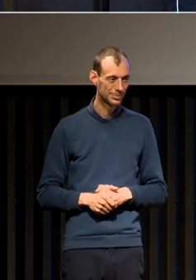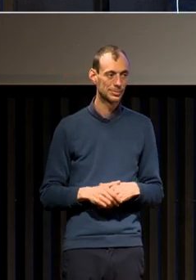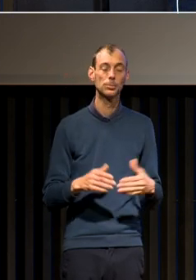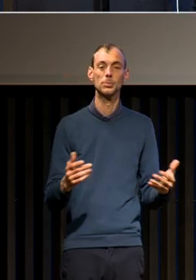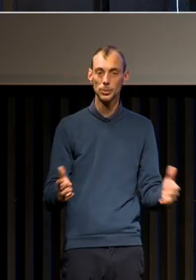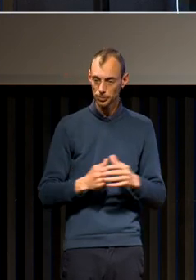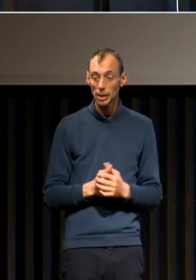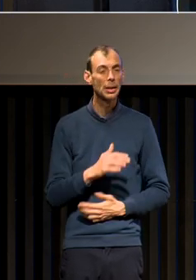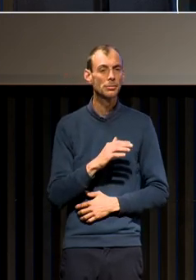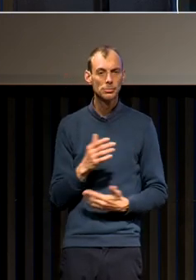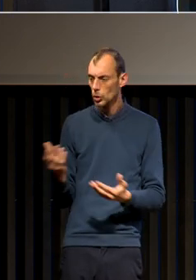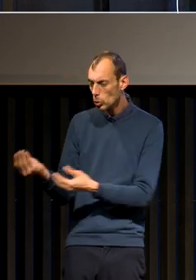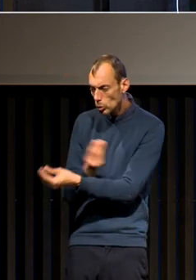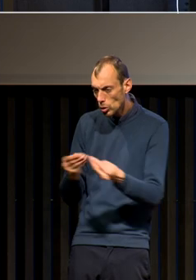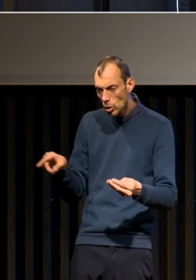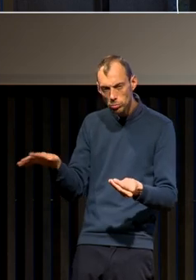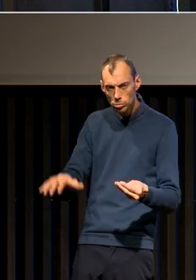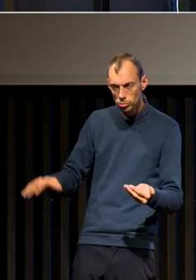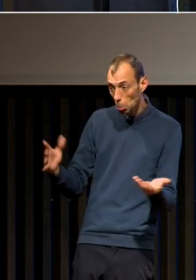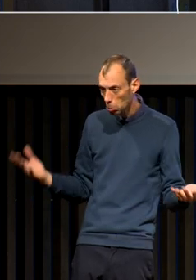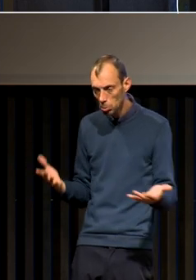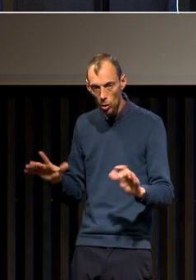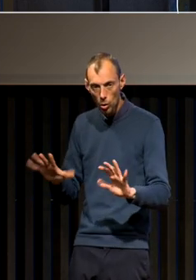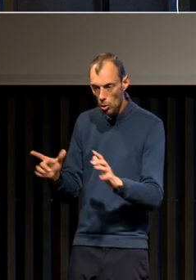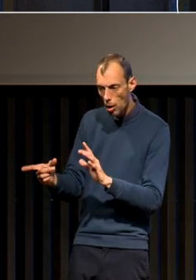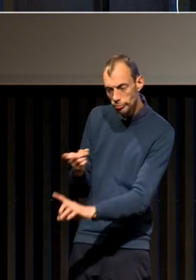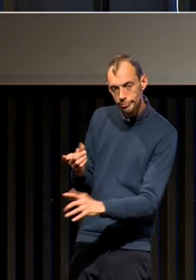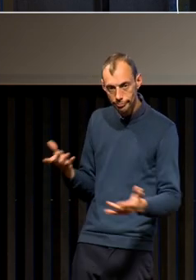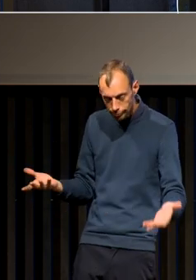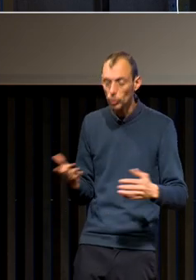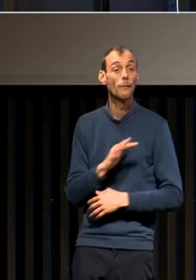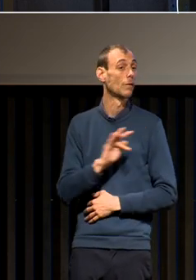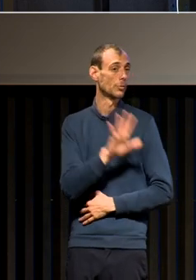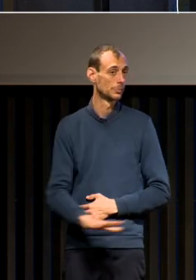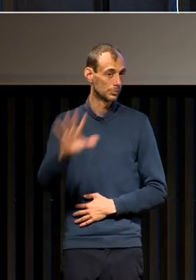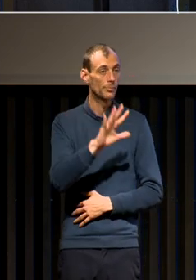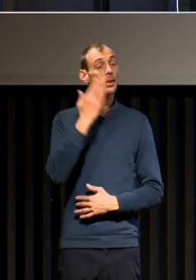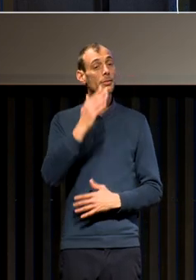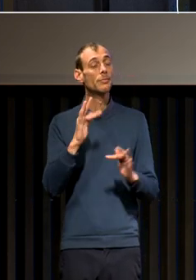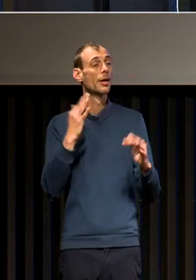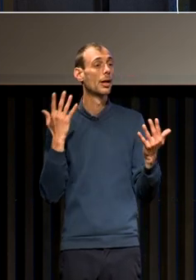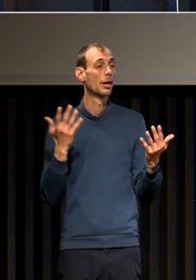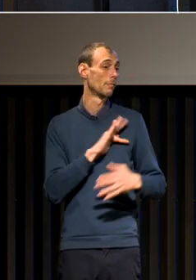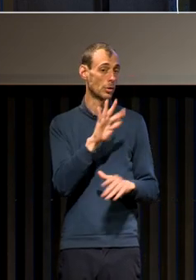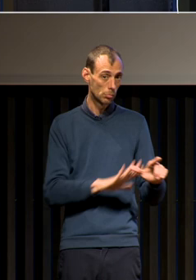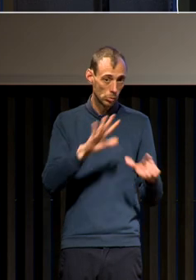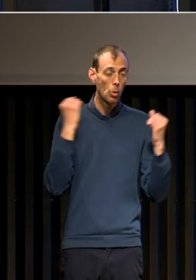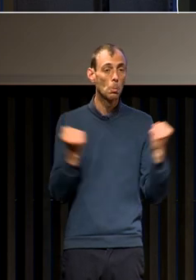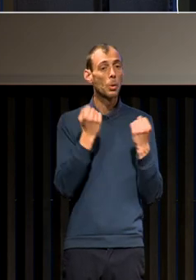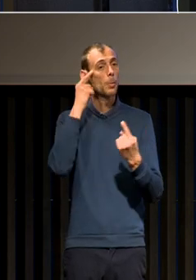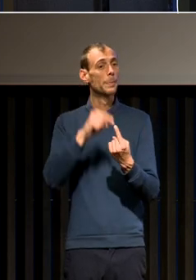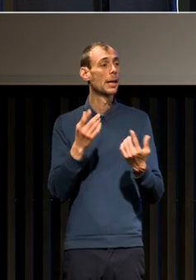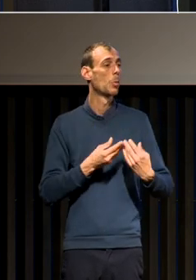France ? Alors, il faut savoir que la publicité sur le don est interdite, d'accord ?